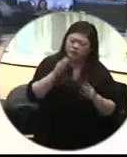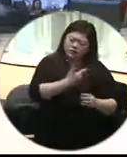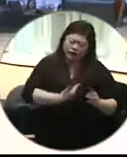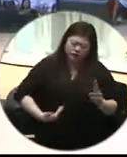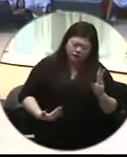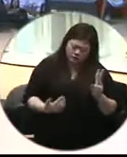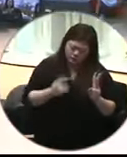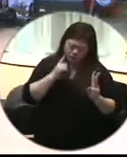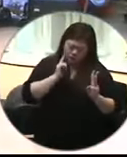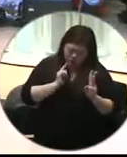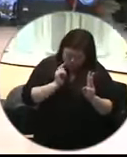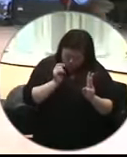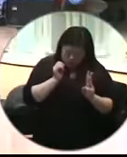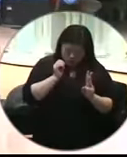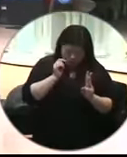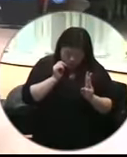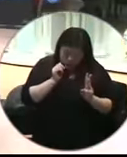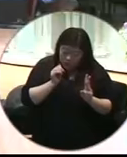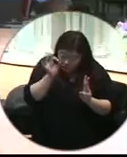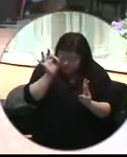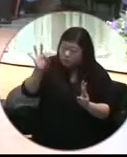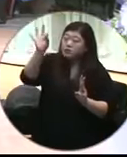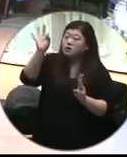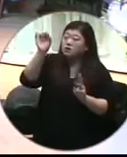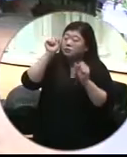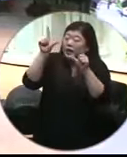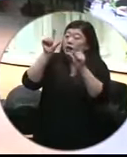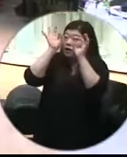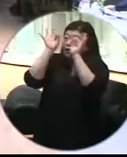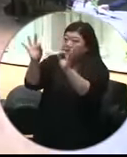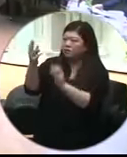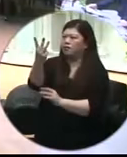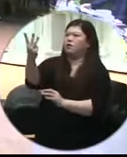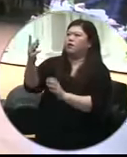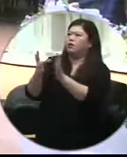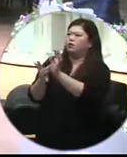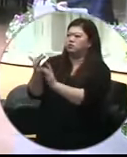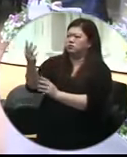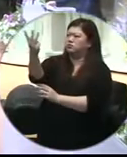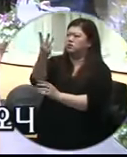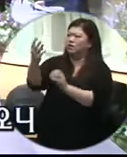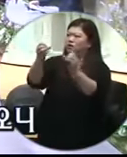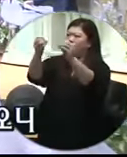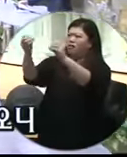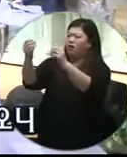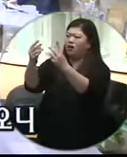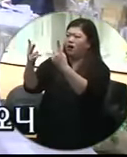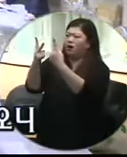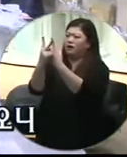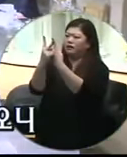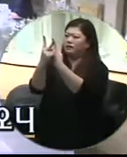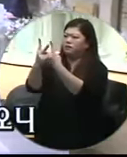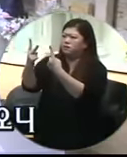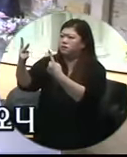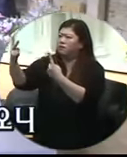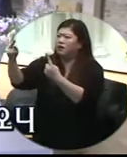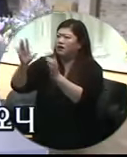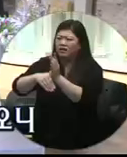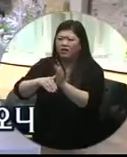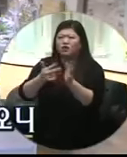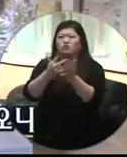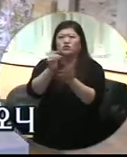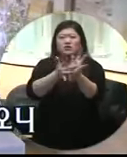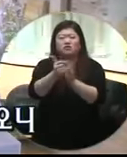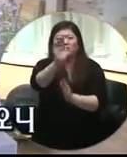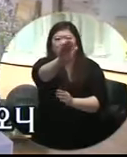깨어나 예수의 영광과 및 함께 선 두 사람을 보더니 두 사람이 떠날 때 베드로가 예수께 여짜오되